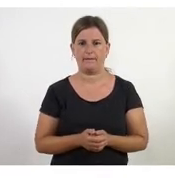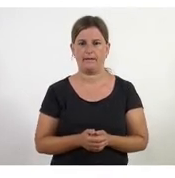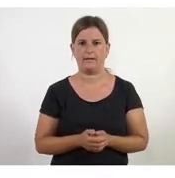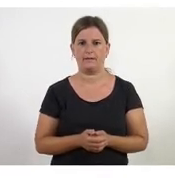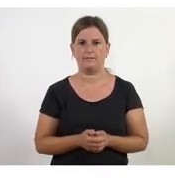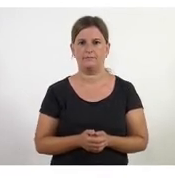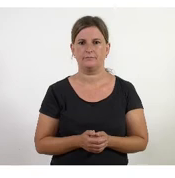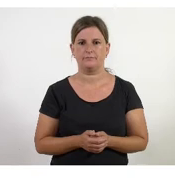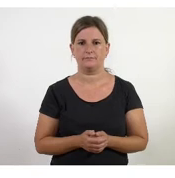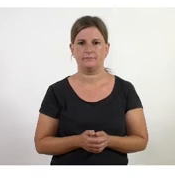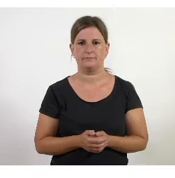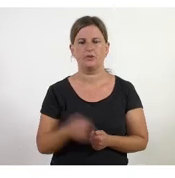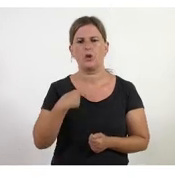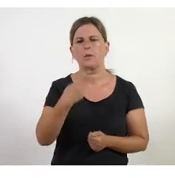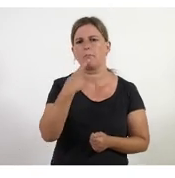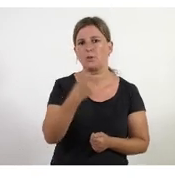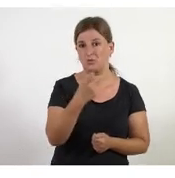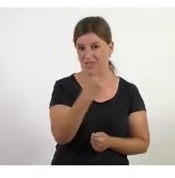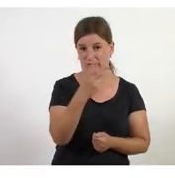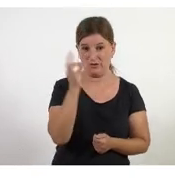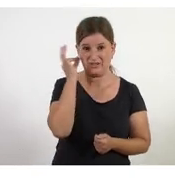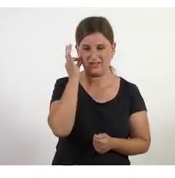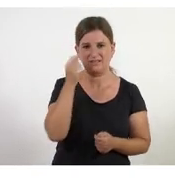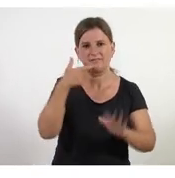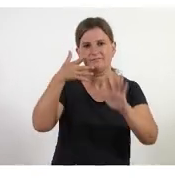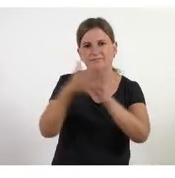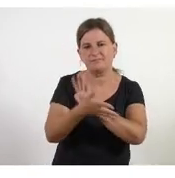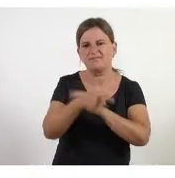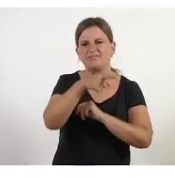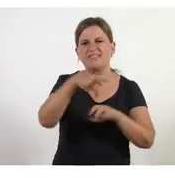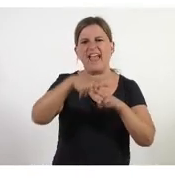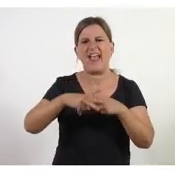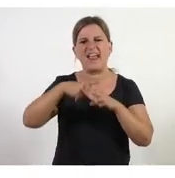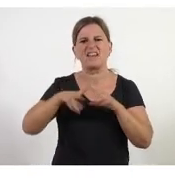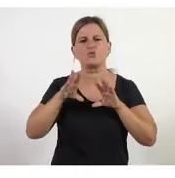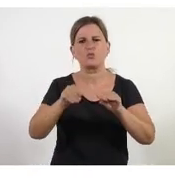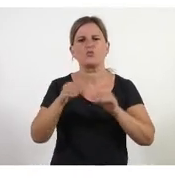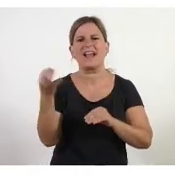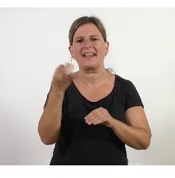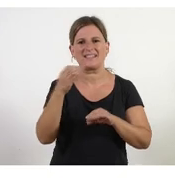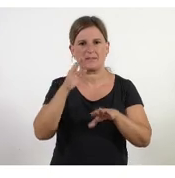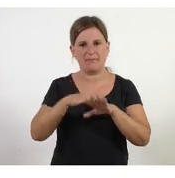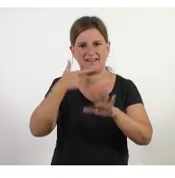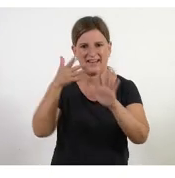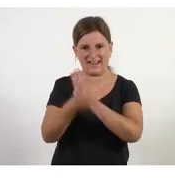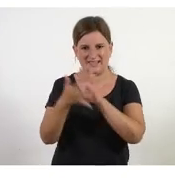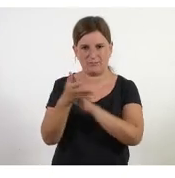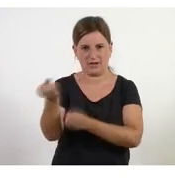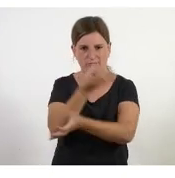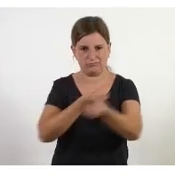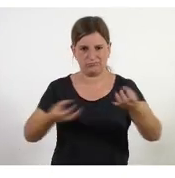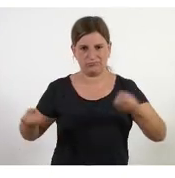justament els he demanat a la Laura i la Gemma si podien comentar alguna de les eines que feien servir per poder-les comentar amb la resta